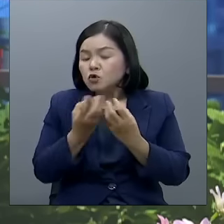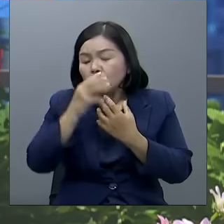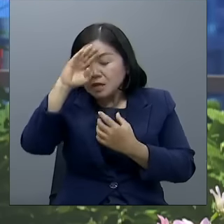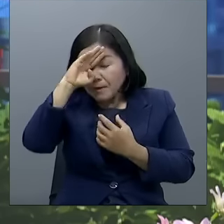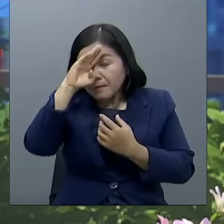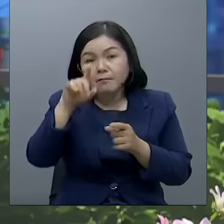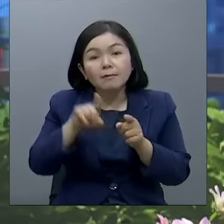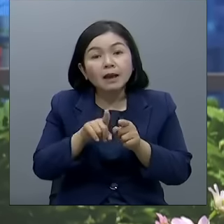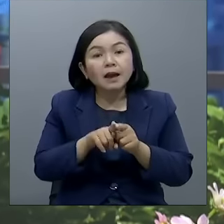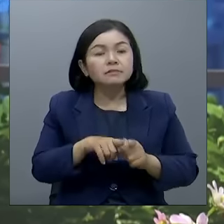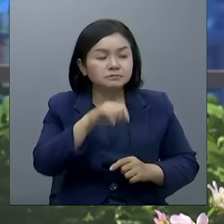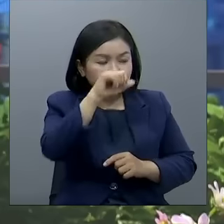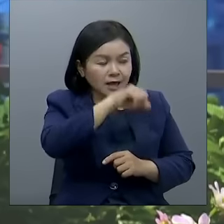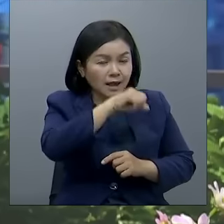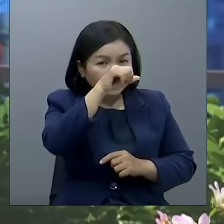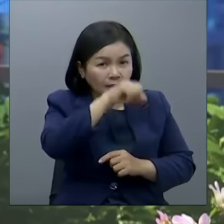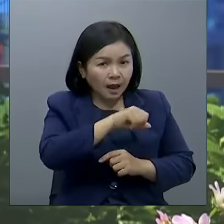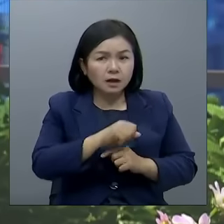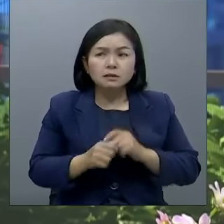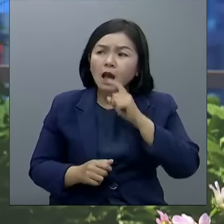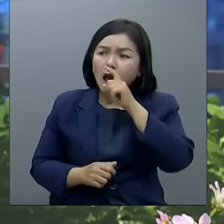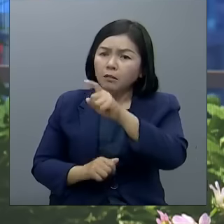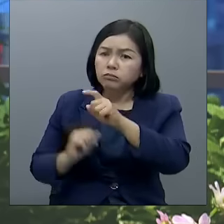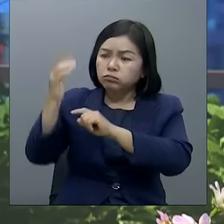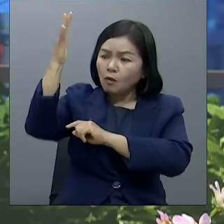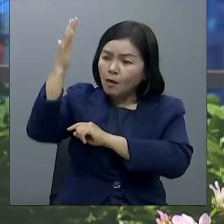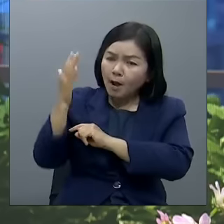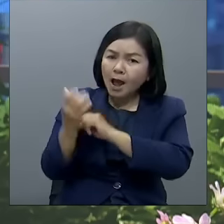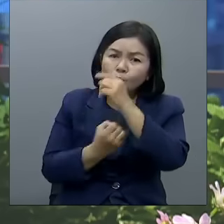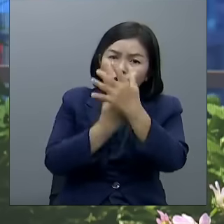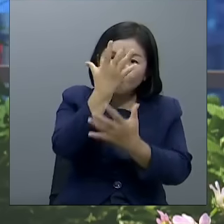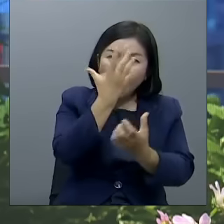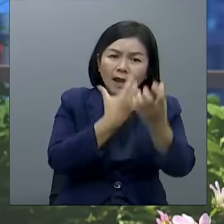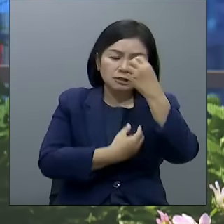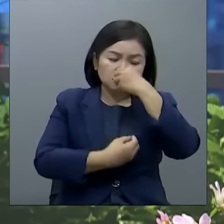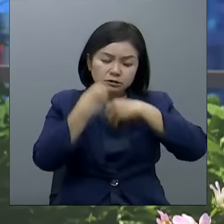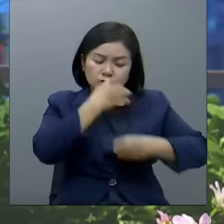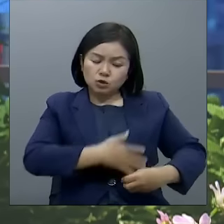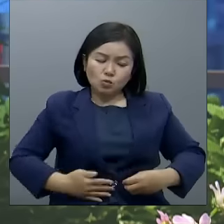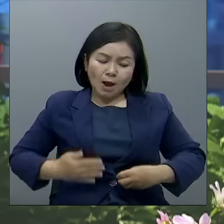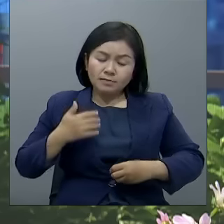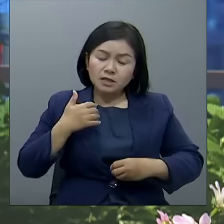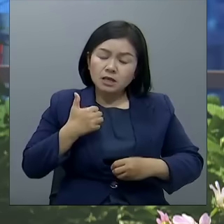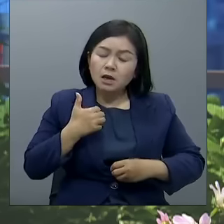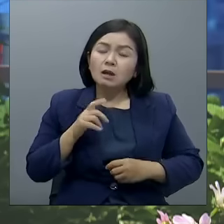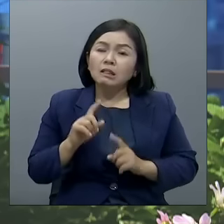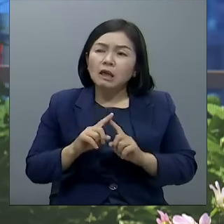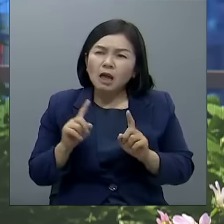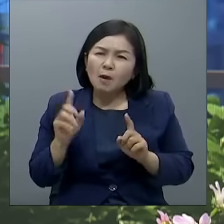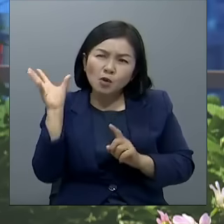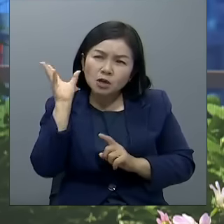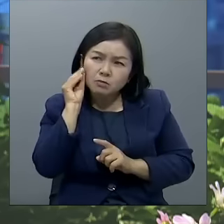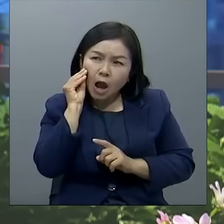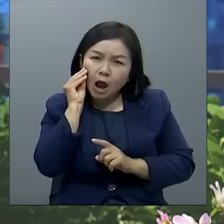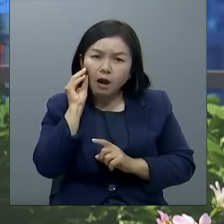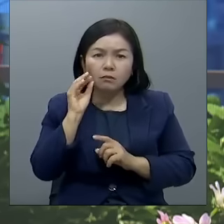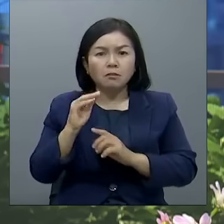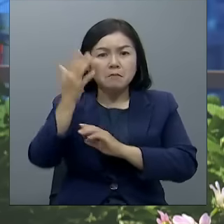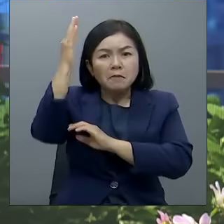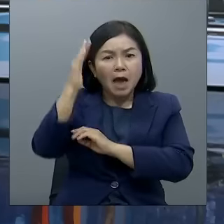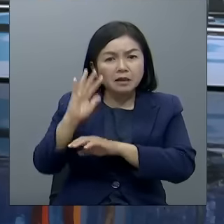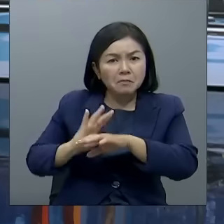กันทีนี้ถ้าพูดถึงเรื่องของสมุนไพรเราก็ตั้งใจที่จะกินเพื่อดูแลสุขภาพแต่มันก็มีข้อมูลออกมาบอกว่าสมุนไพรอาจจะท